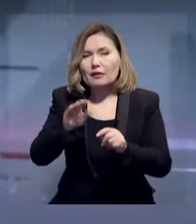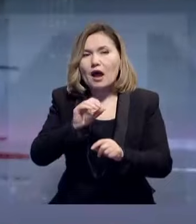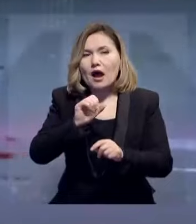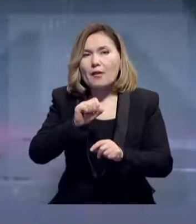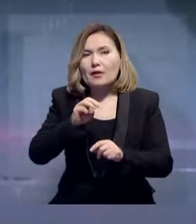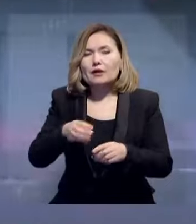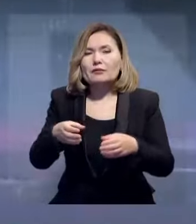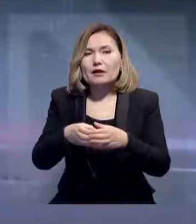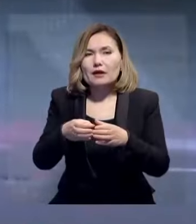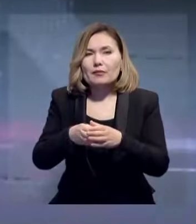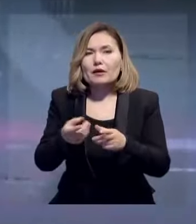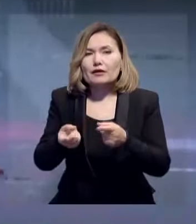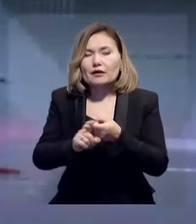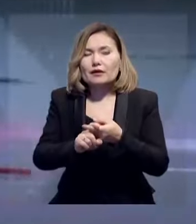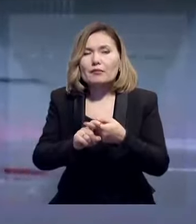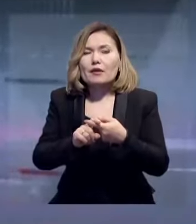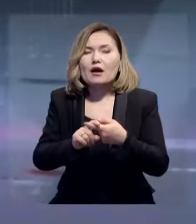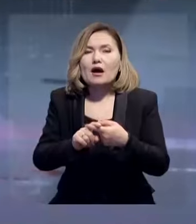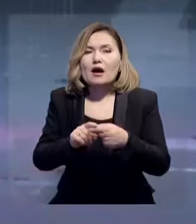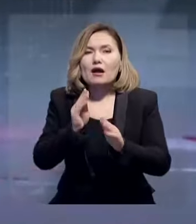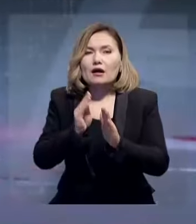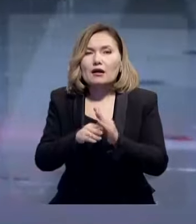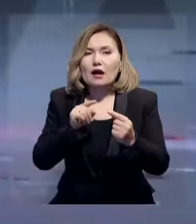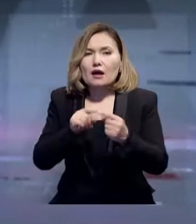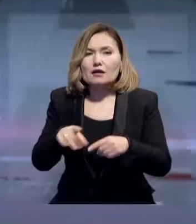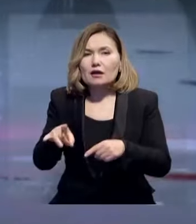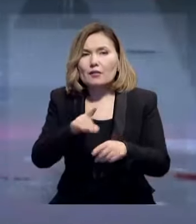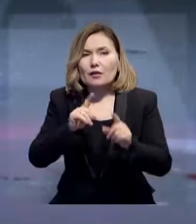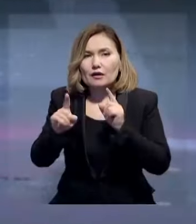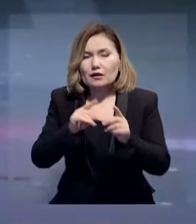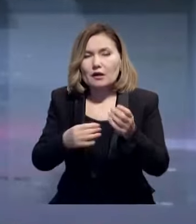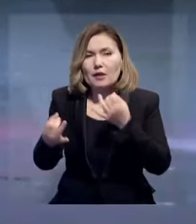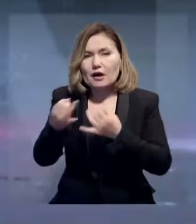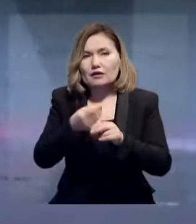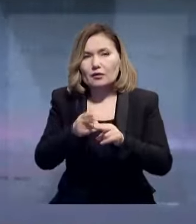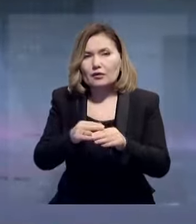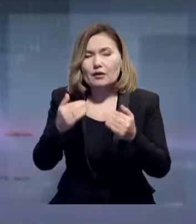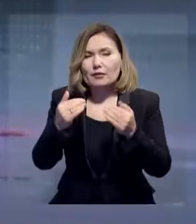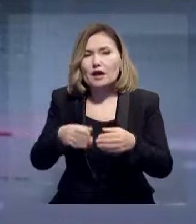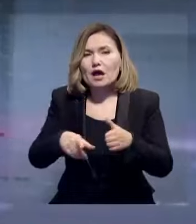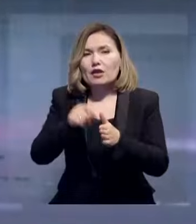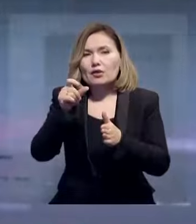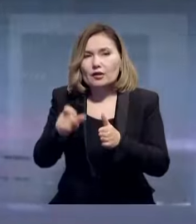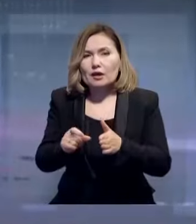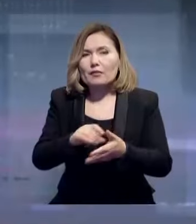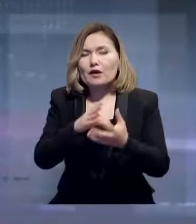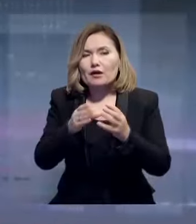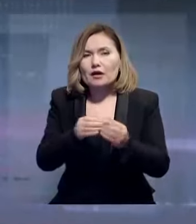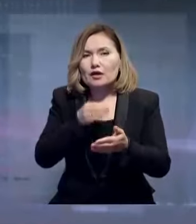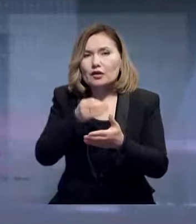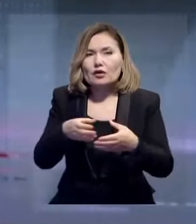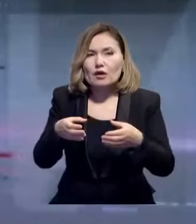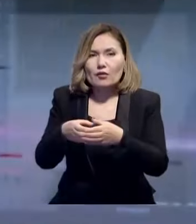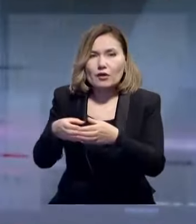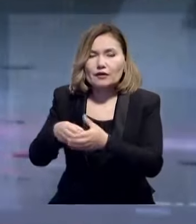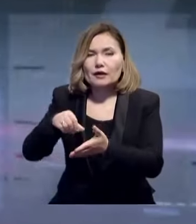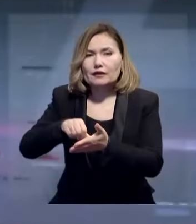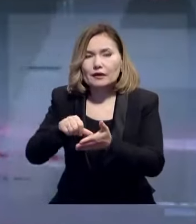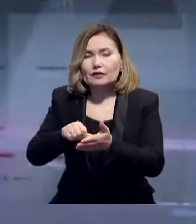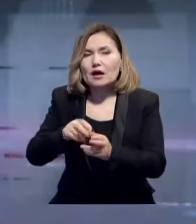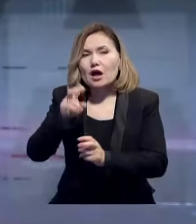жанындағы сыбайлас жемқорлыққа қарсы іс-қимыл жөніндегі республикалық кеңес жиында айтылды. Бүгін депутаттармен бірқатар құзырлы орган өкілдері